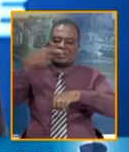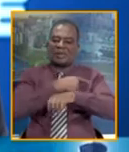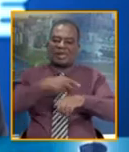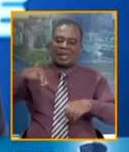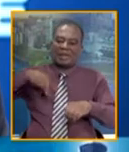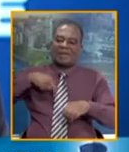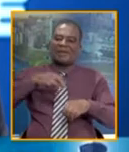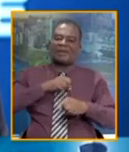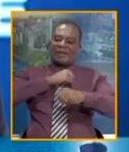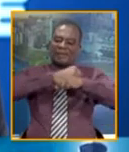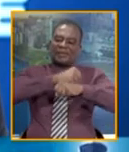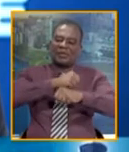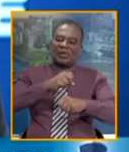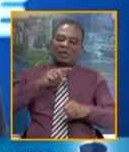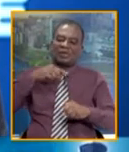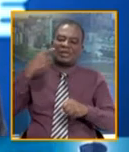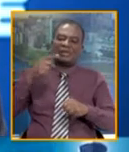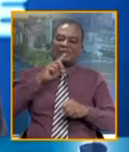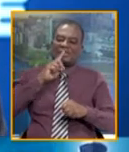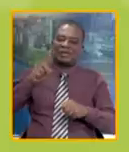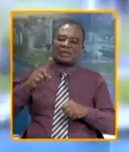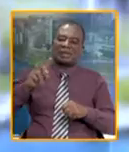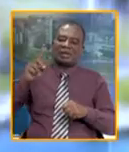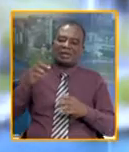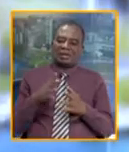vous allez vous protéger. Vous êtes en première ligne.